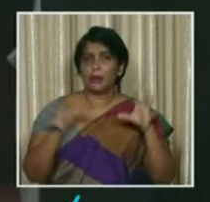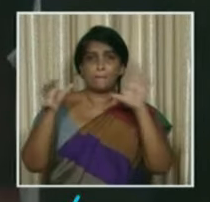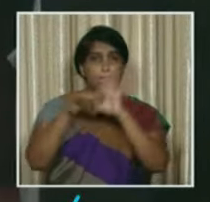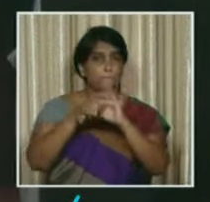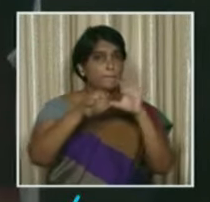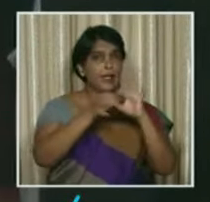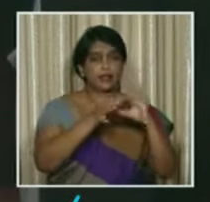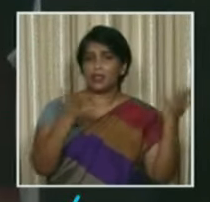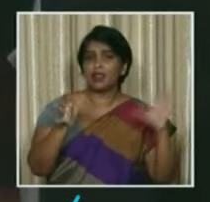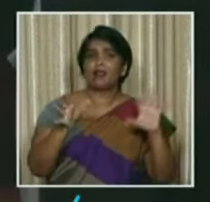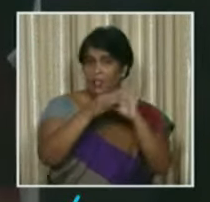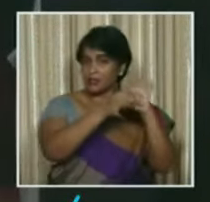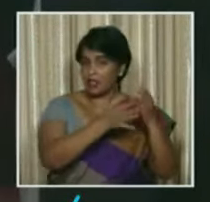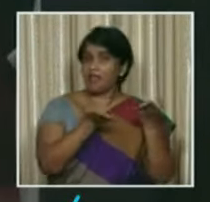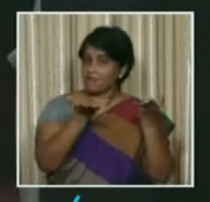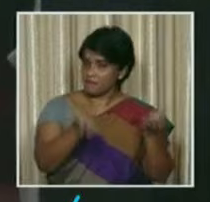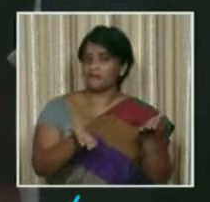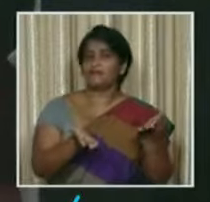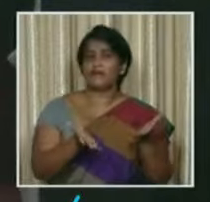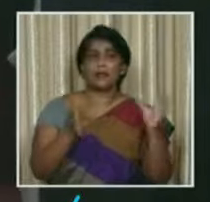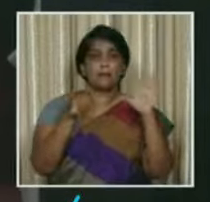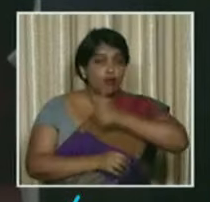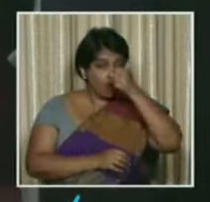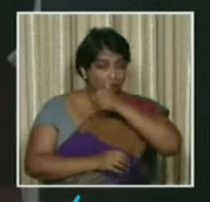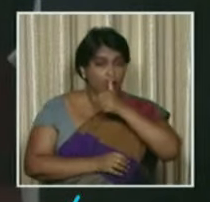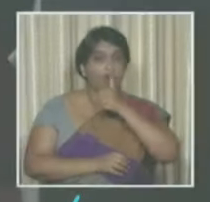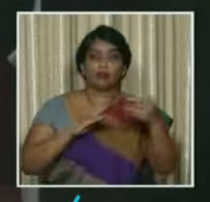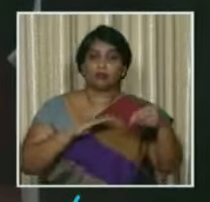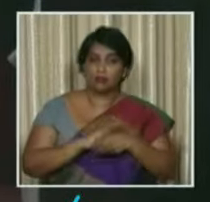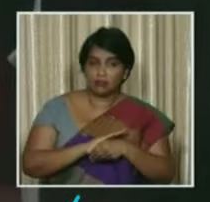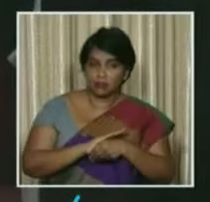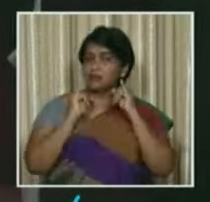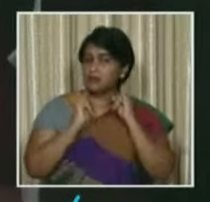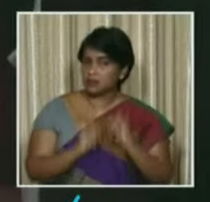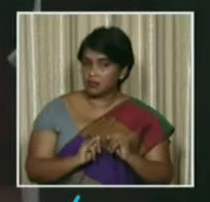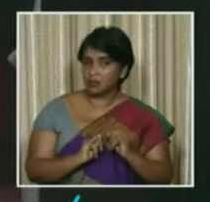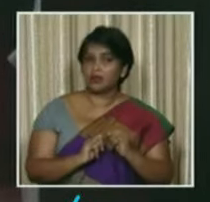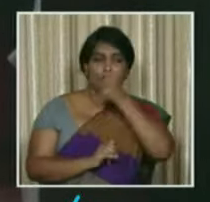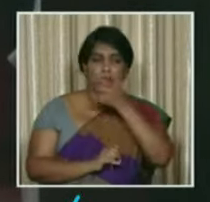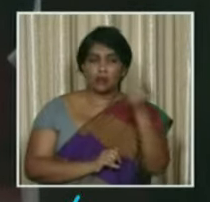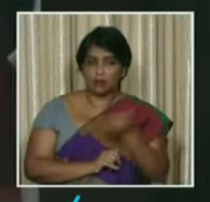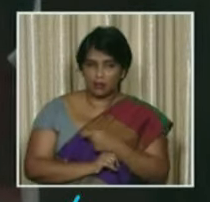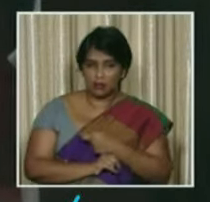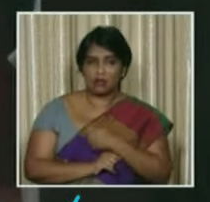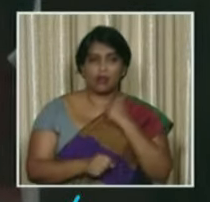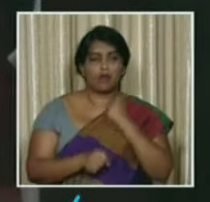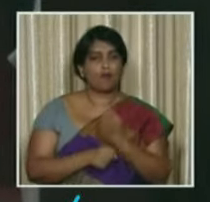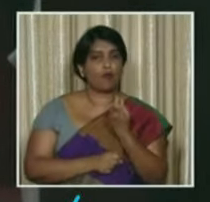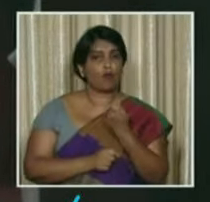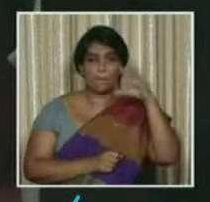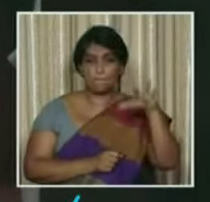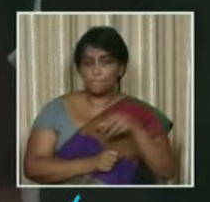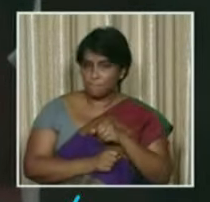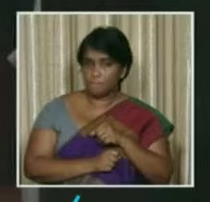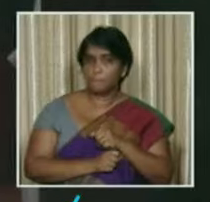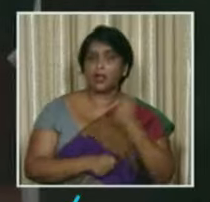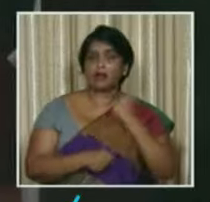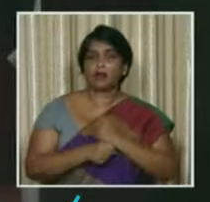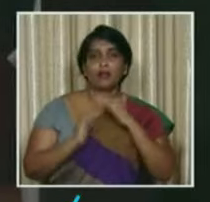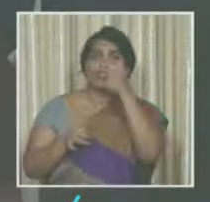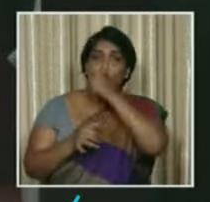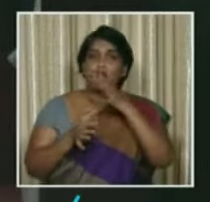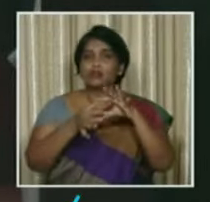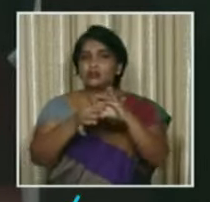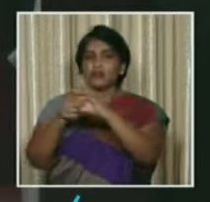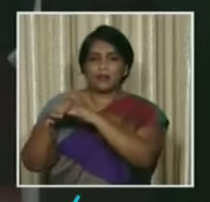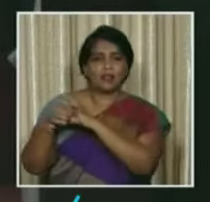නැහැ නෙවෙයි එකිනෙකට බැඳිලා තියෙනවා. බැඳිලා තියෙන්නේ හොරකම, අල්ලස, දූෂණය, වංචාව, රාජ්‍ය මුදල් අවභාවිතය, රාජ්‍ය දේපල